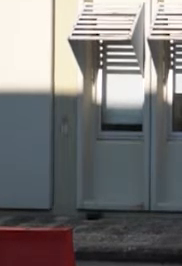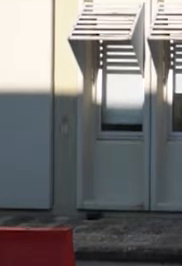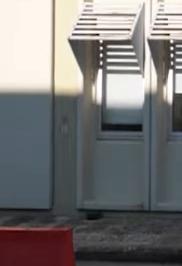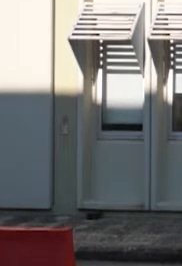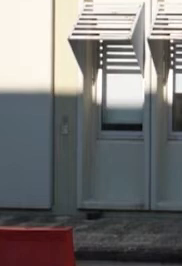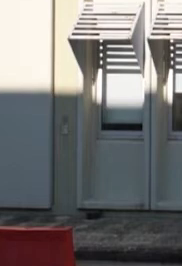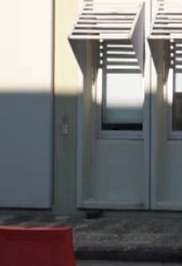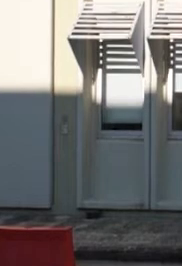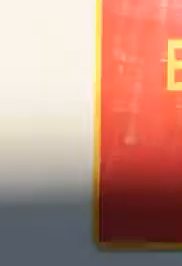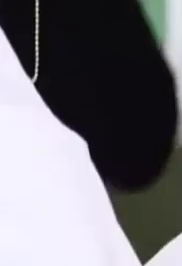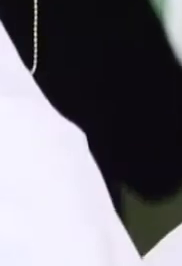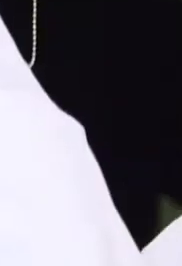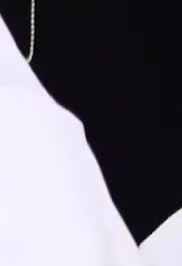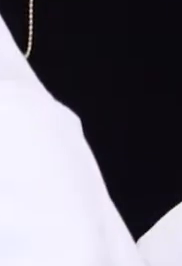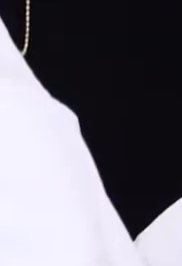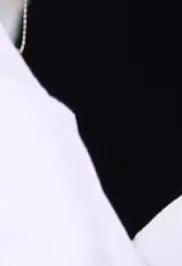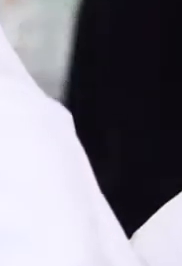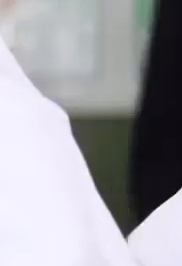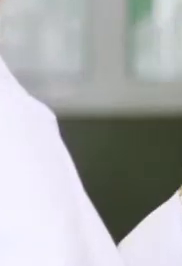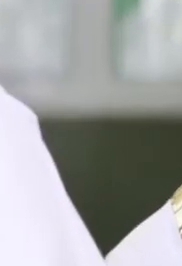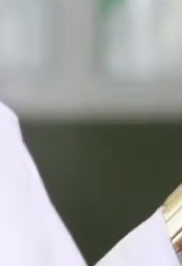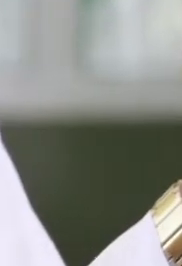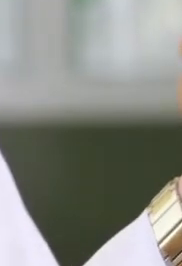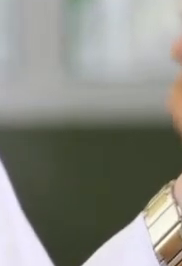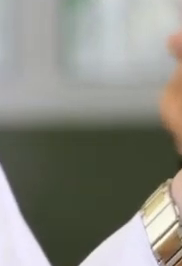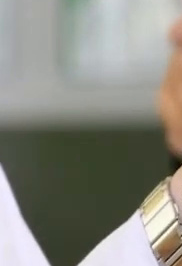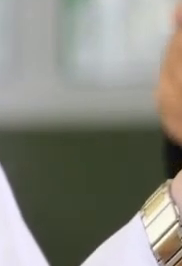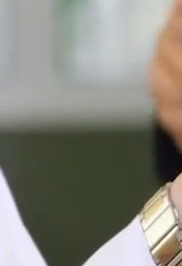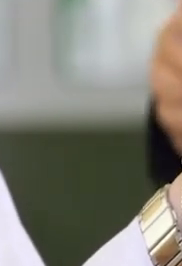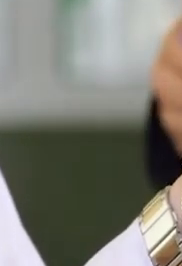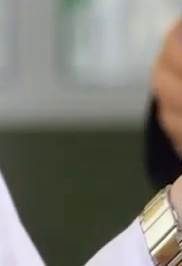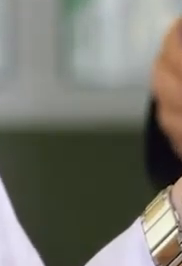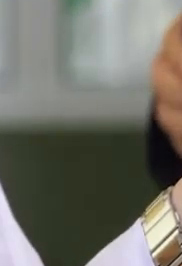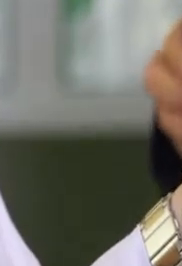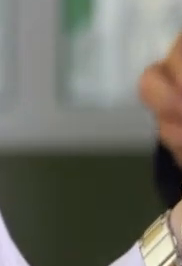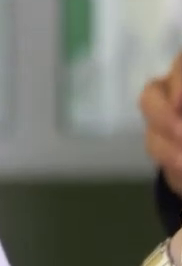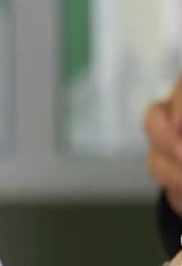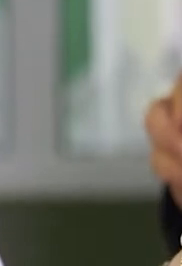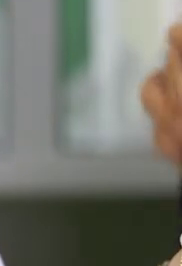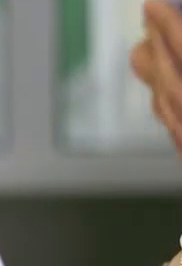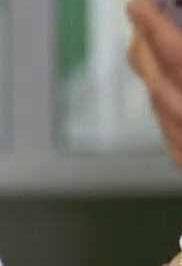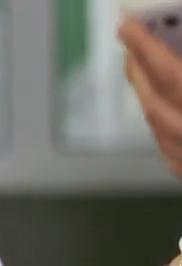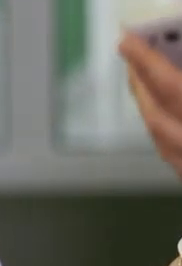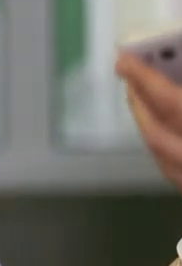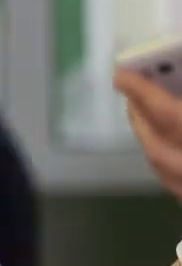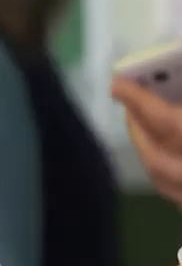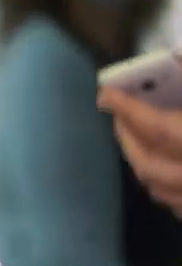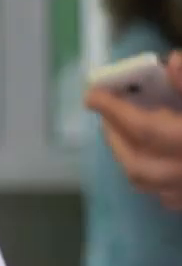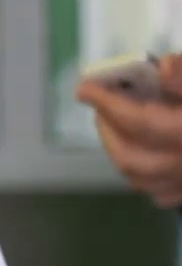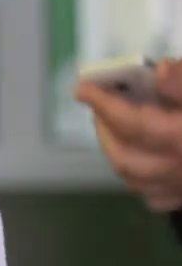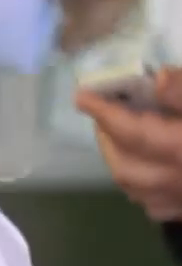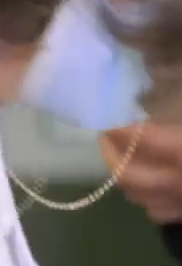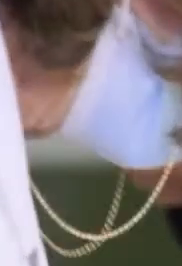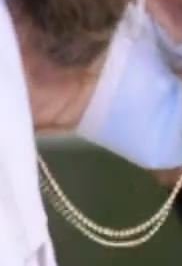επανέλαβε ότι τα ωφέλη υπετερούν από την πιθανή ύπαρξη μιας σπάνιας ανεπιθύμητης ενέργειας. Πρόσθεσε δε ότι μιλάμε για